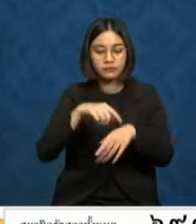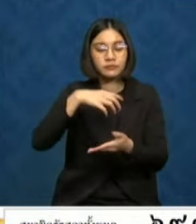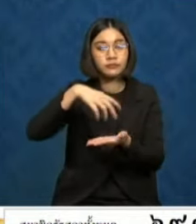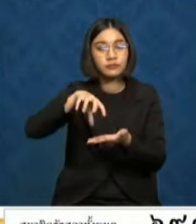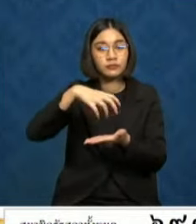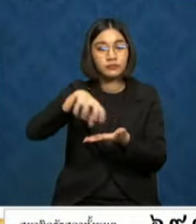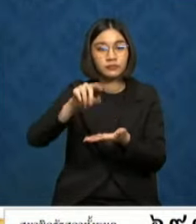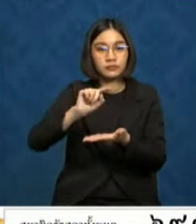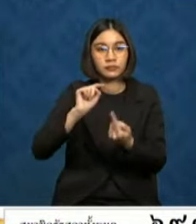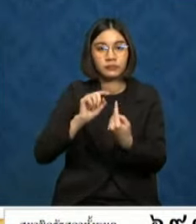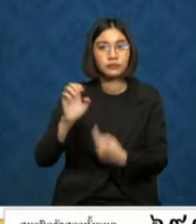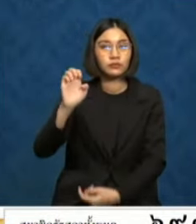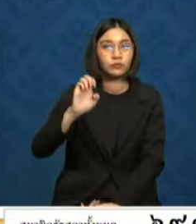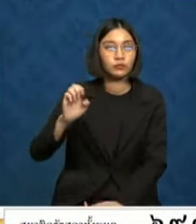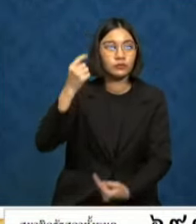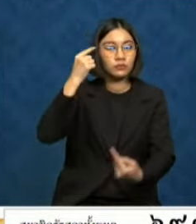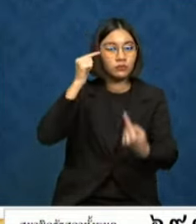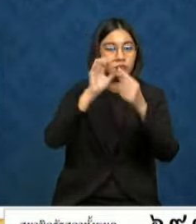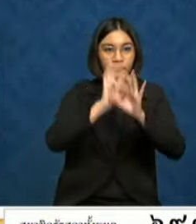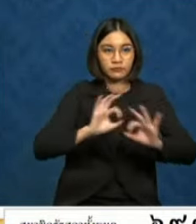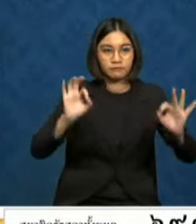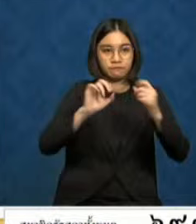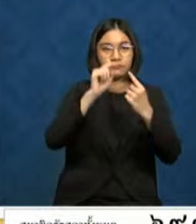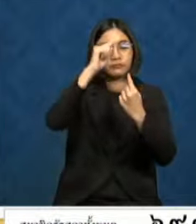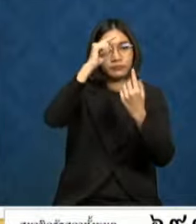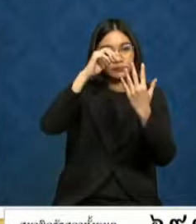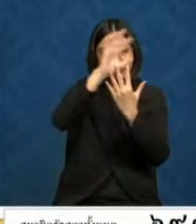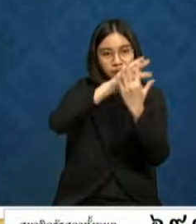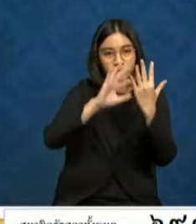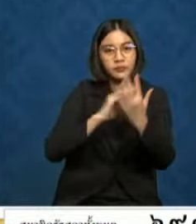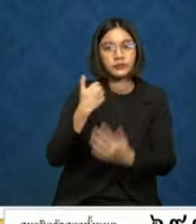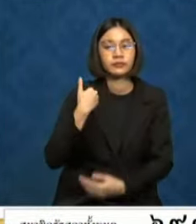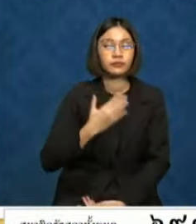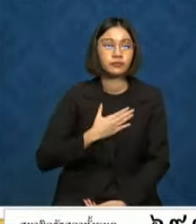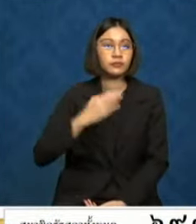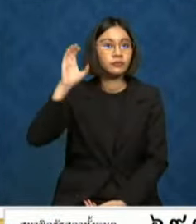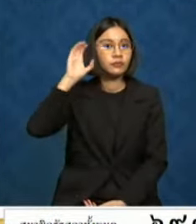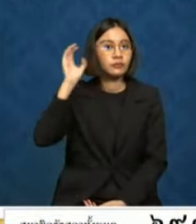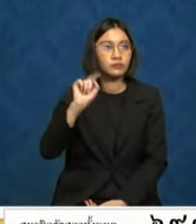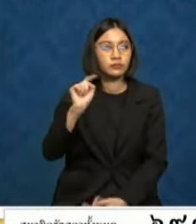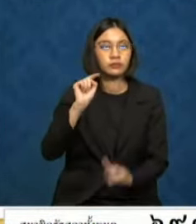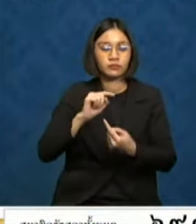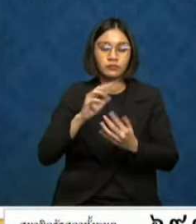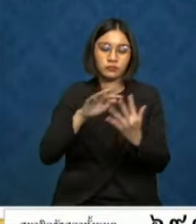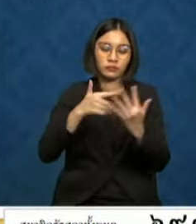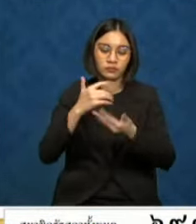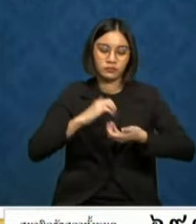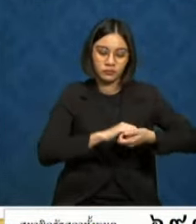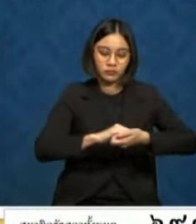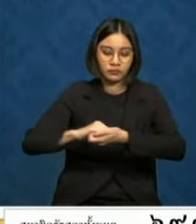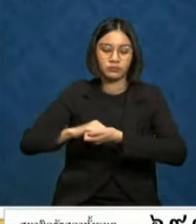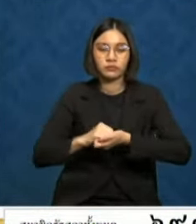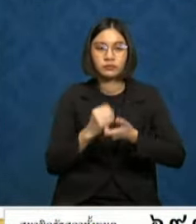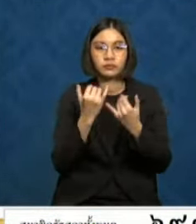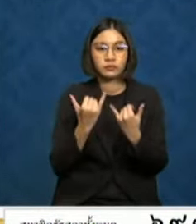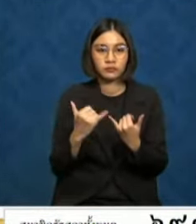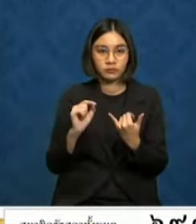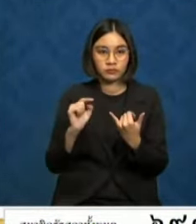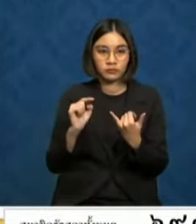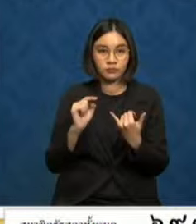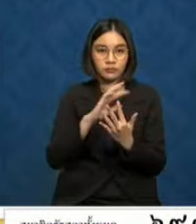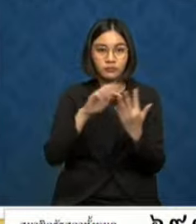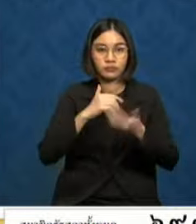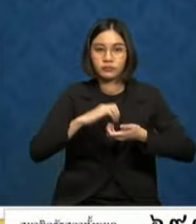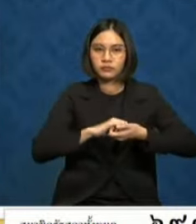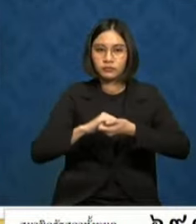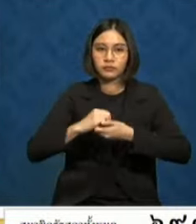าสหภาพยุโรปให้ความสำคัญกับประเทศไทยดังนั้นผมเชื่อว่ากรอบความร่วมมือตรงนี้จะเป็นกรอบความร่วม